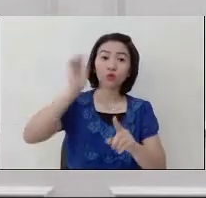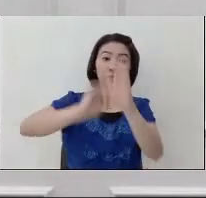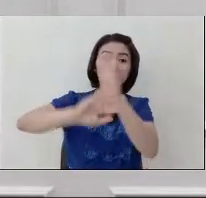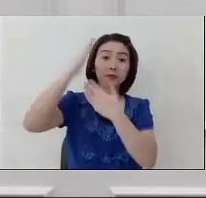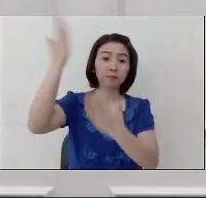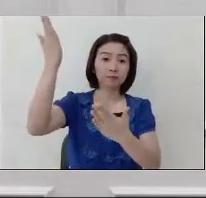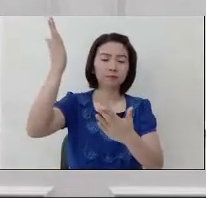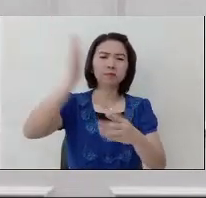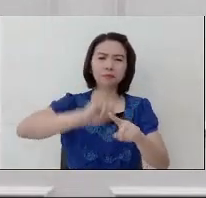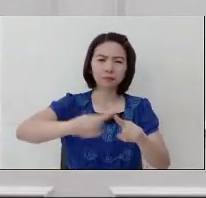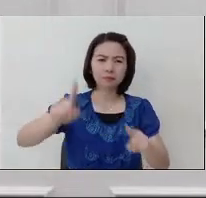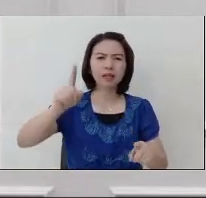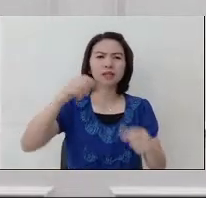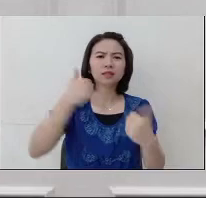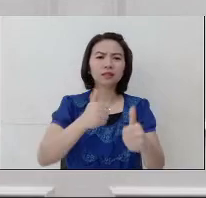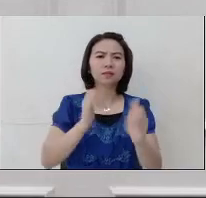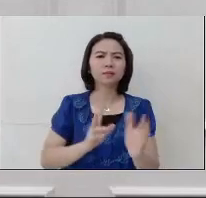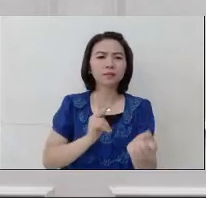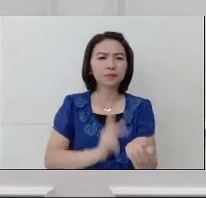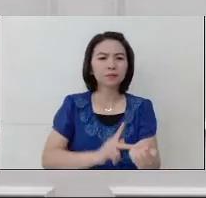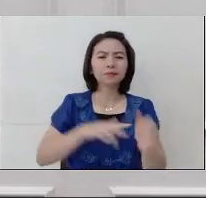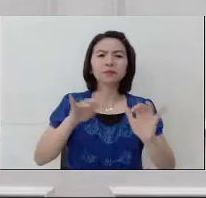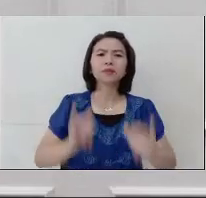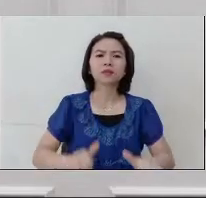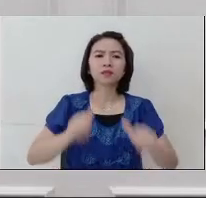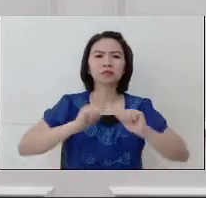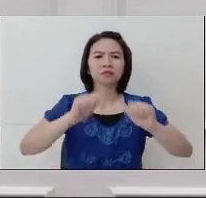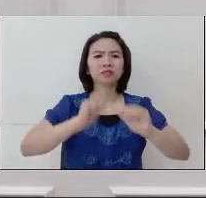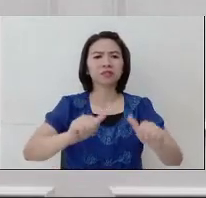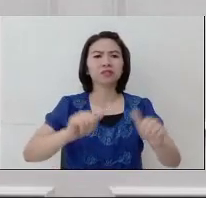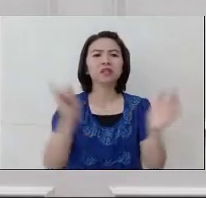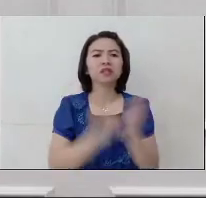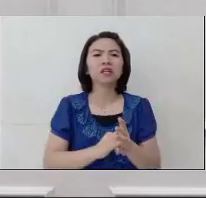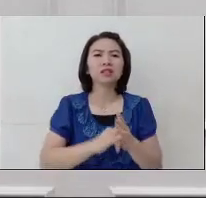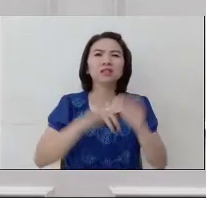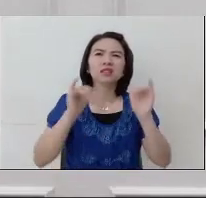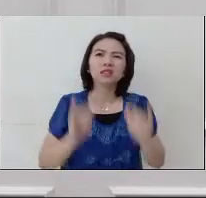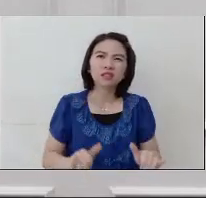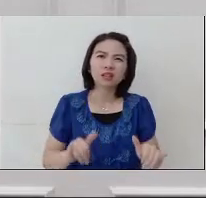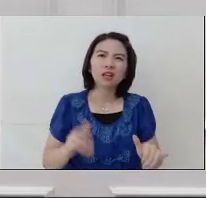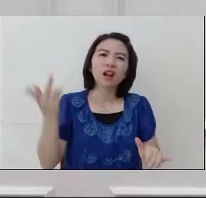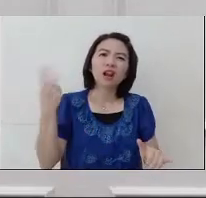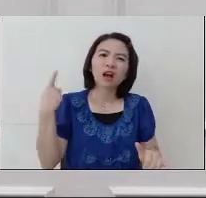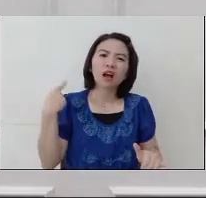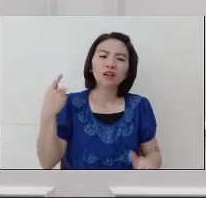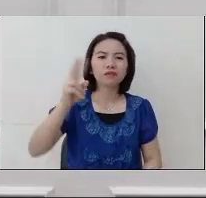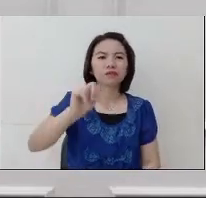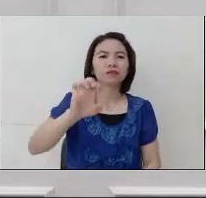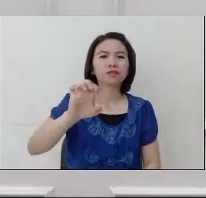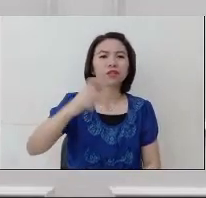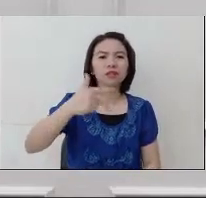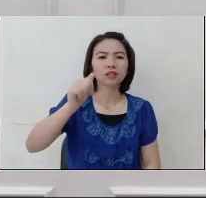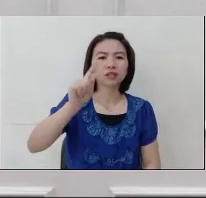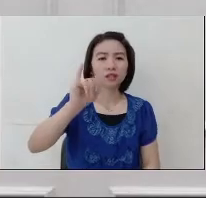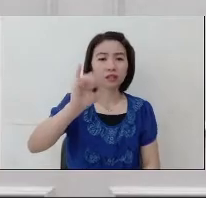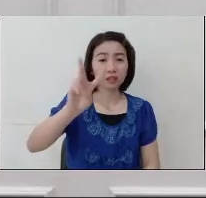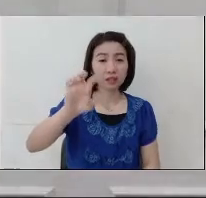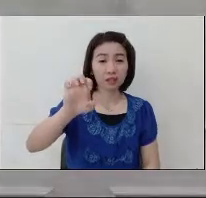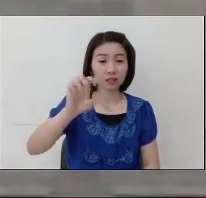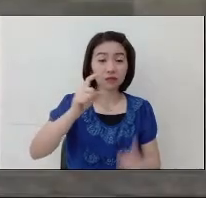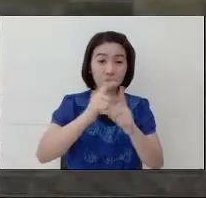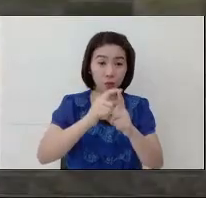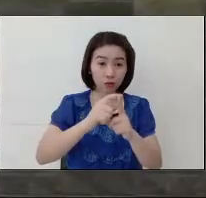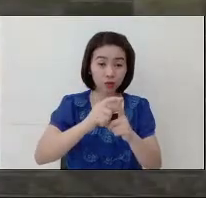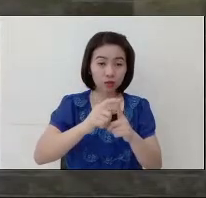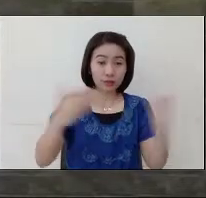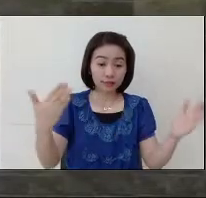si Apostle Pablo, mga kapatid, sa negative words, the opposite words of these words right here.